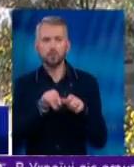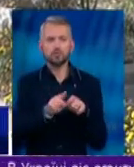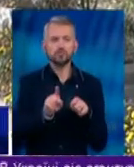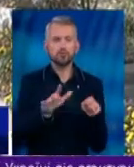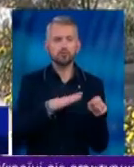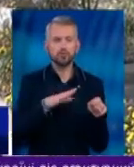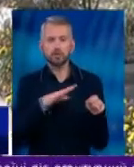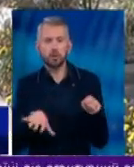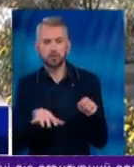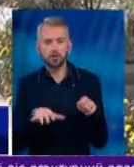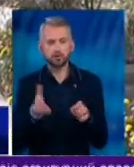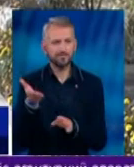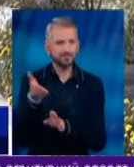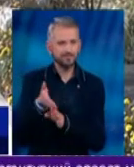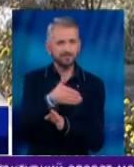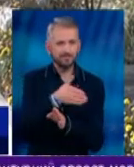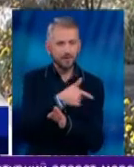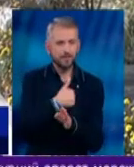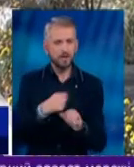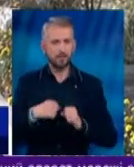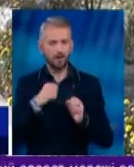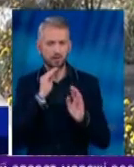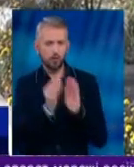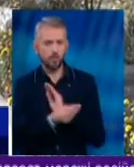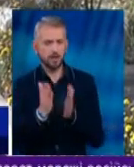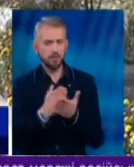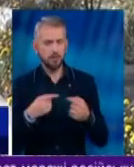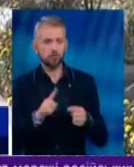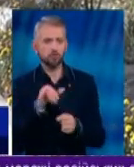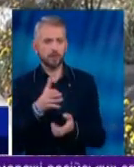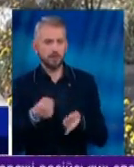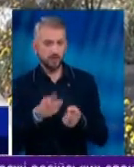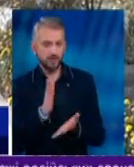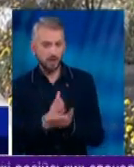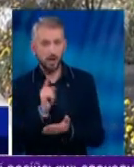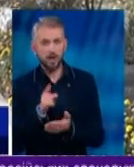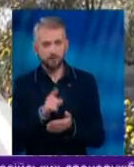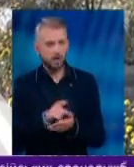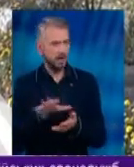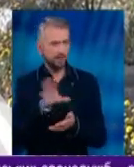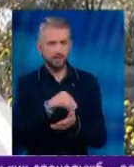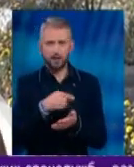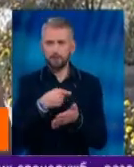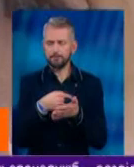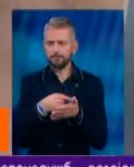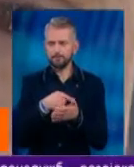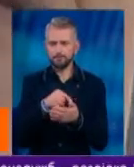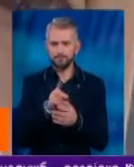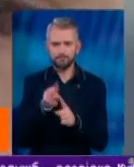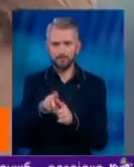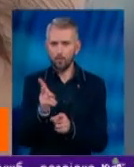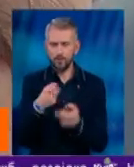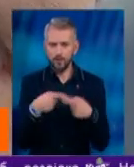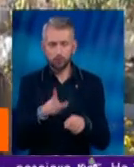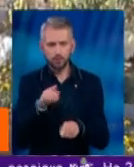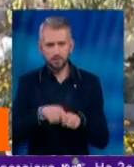тим, що ви намагаєтесь приховати якесь майно, яке у вас насправді є, але ви переписали на когось іншого. Буде